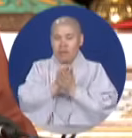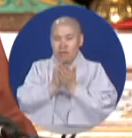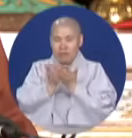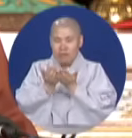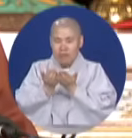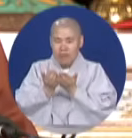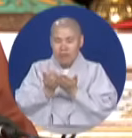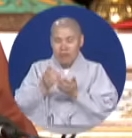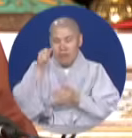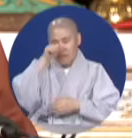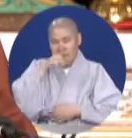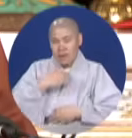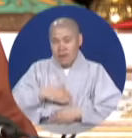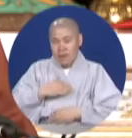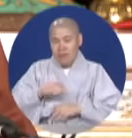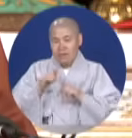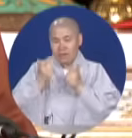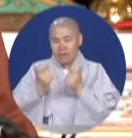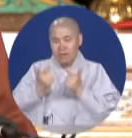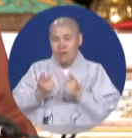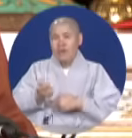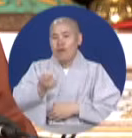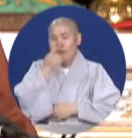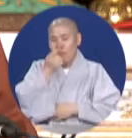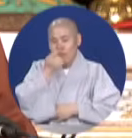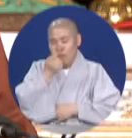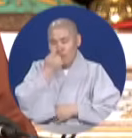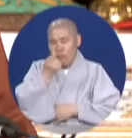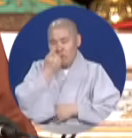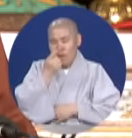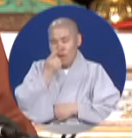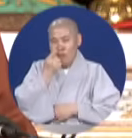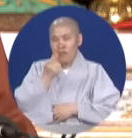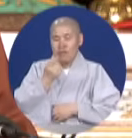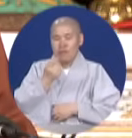그냥 이게 알아지는 게 아닙니다. 배우고 익혀야 됩니다. 이게.